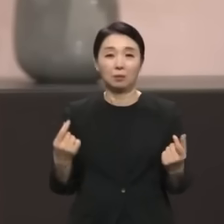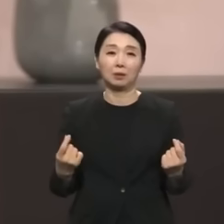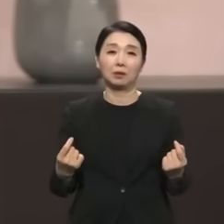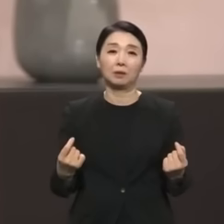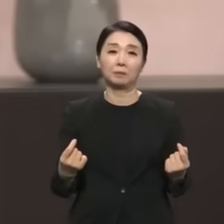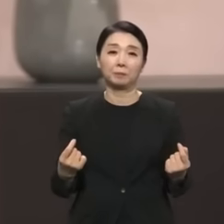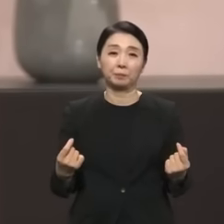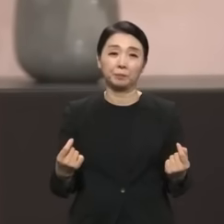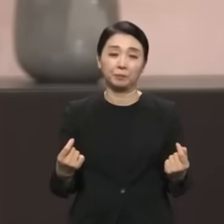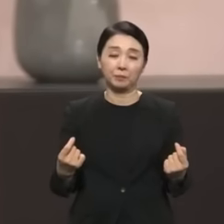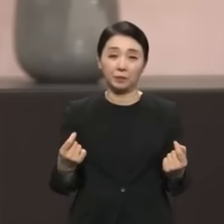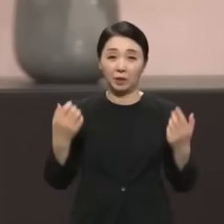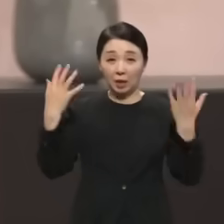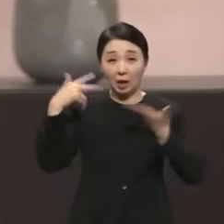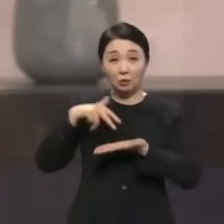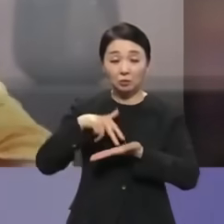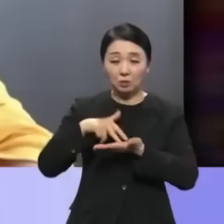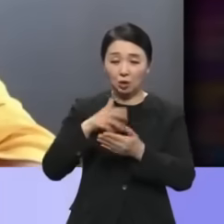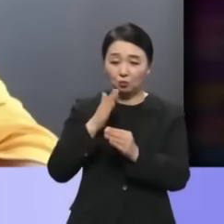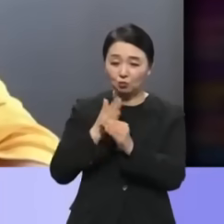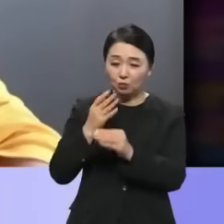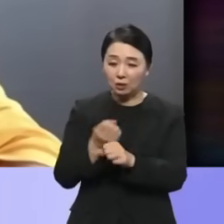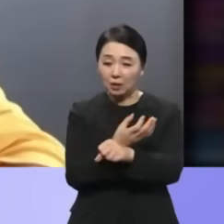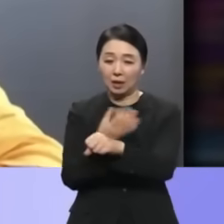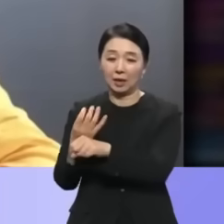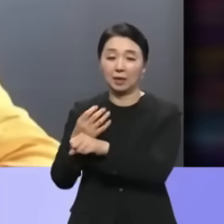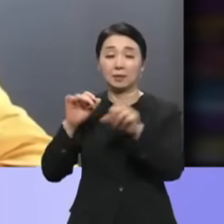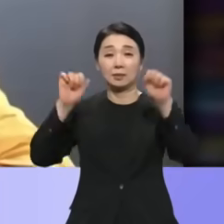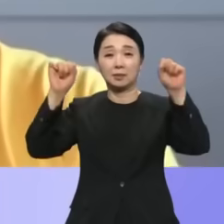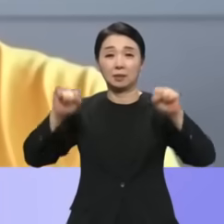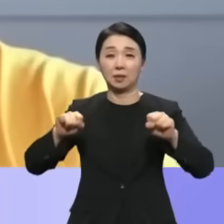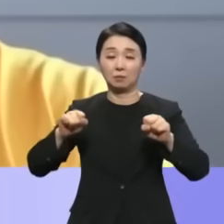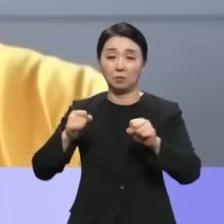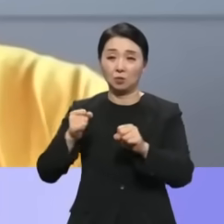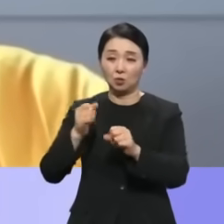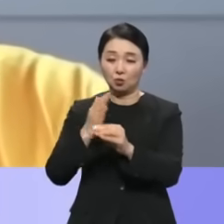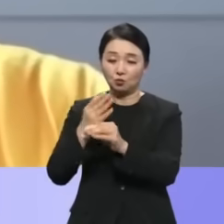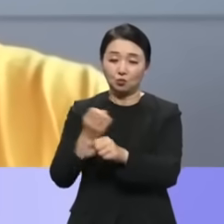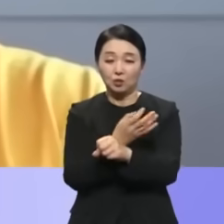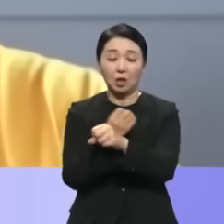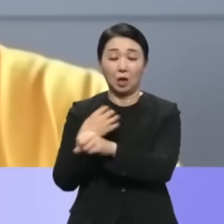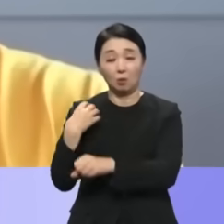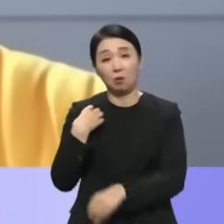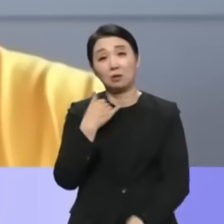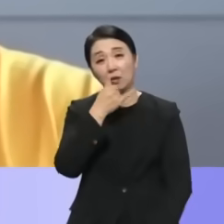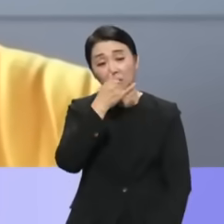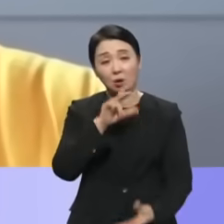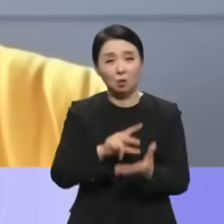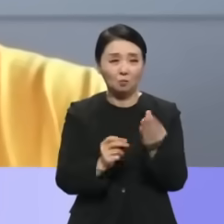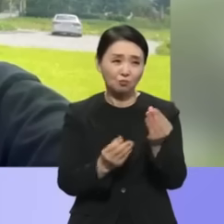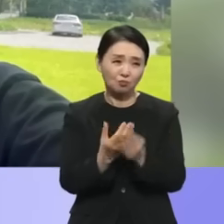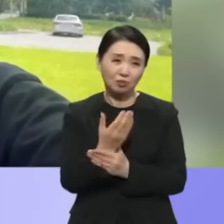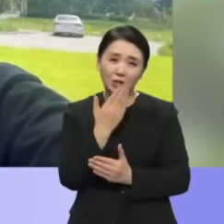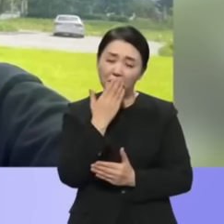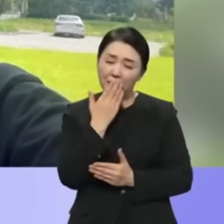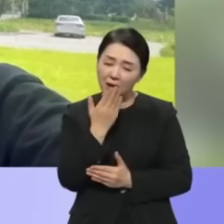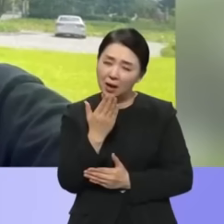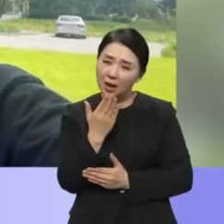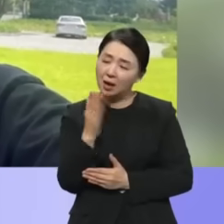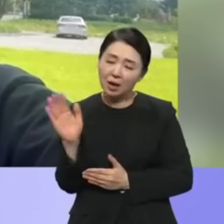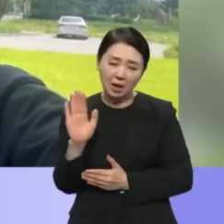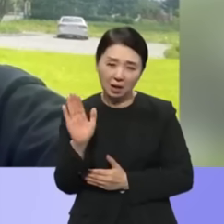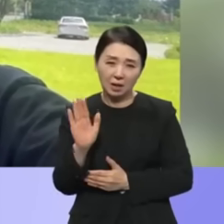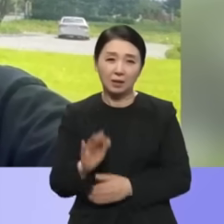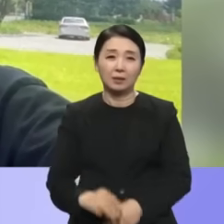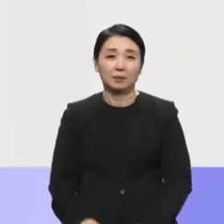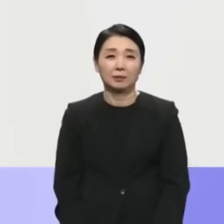실제로 학교에서 뭔가이 중재하는 시스템 중재하는 권한을 가진 사람이 있었다면 이렇게까지 문제가 불가 졌을까라는 생각이